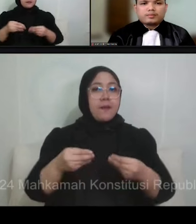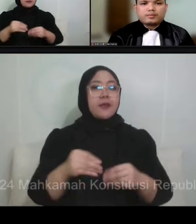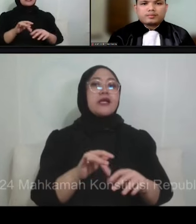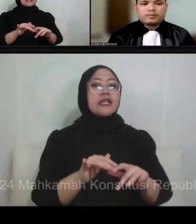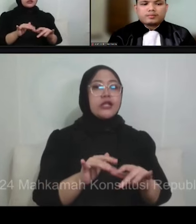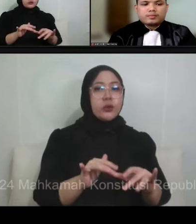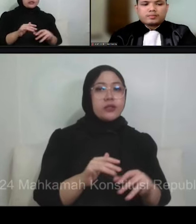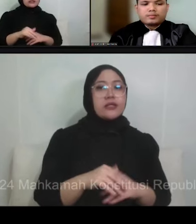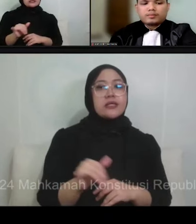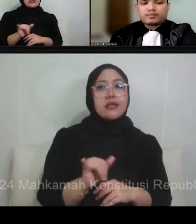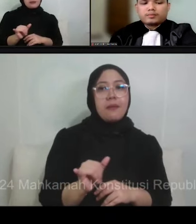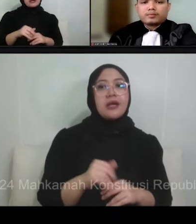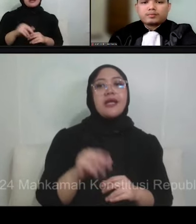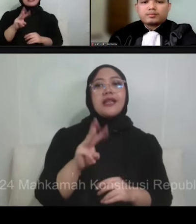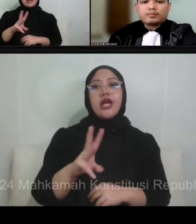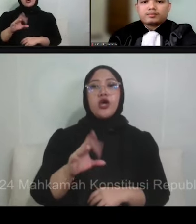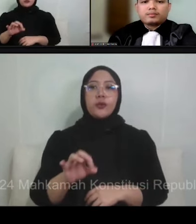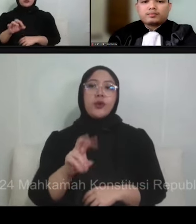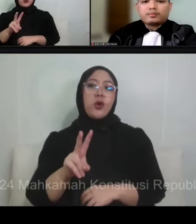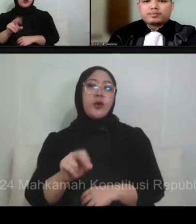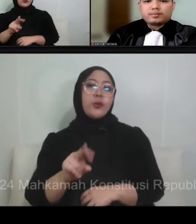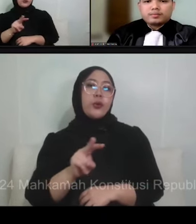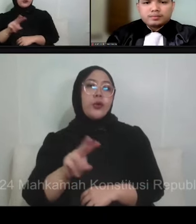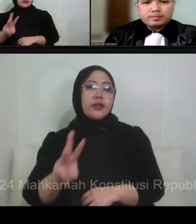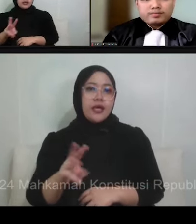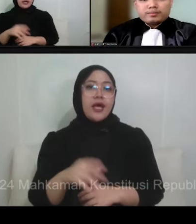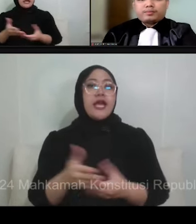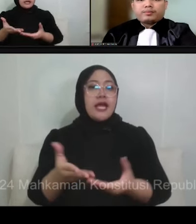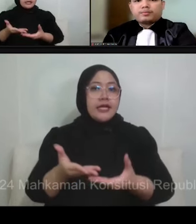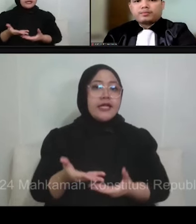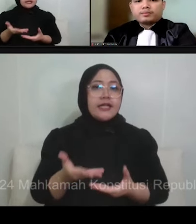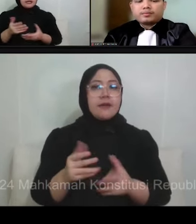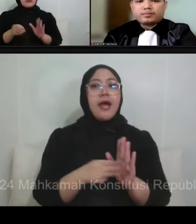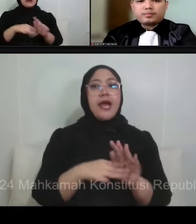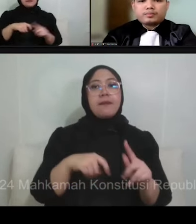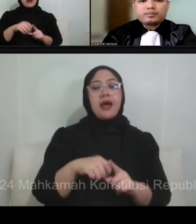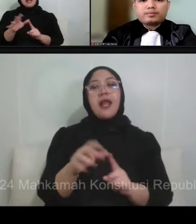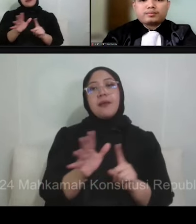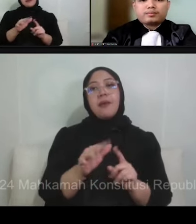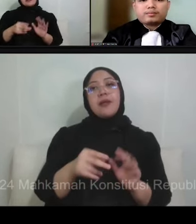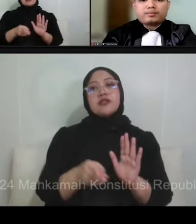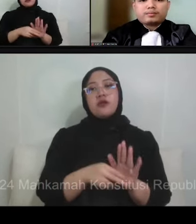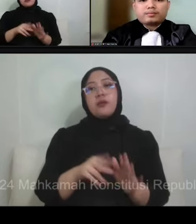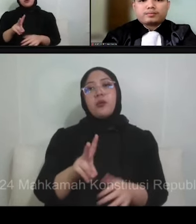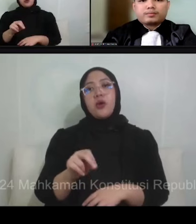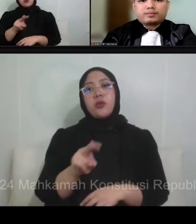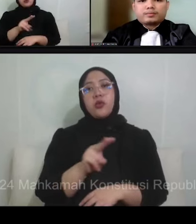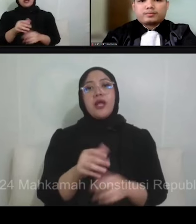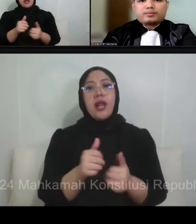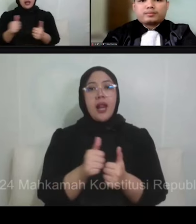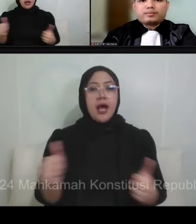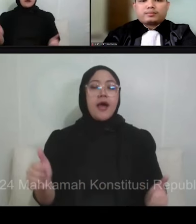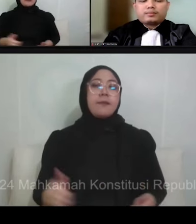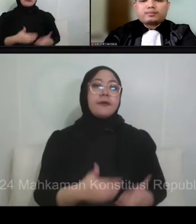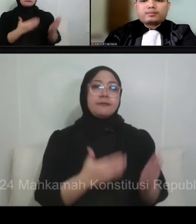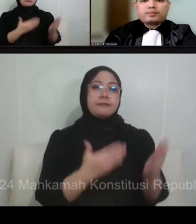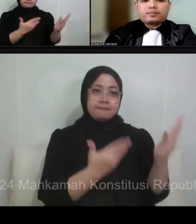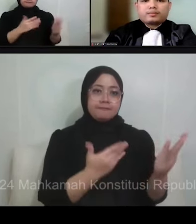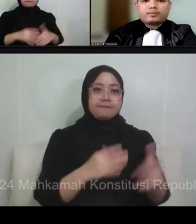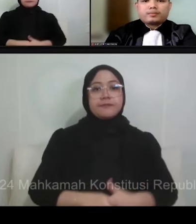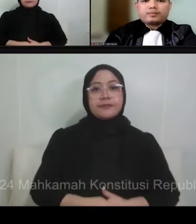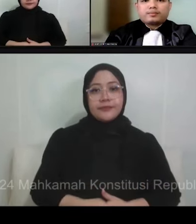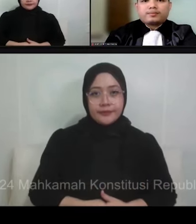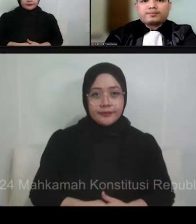pada tanggal 3 Oktober 2023 yang diterima mahkamah pada tanggal 15 November 2023 selengkapnya telah dimongat dalam bagian duduk perkara